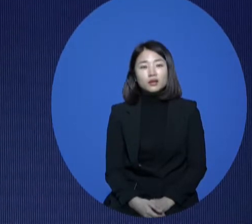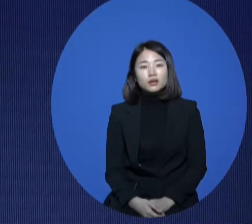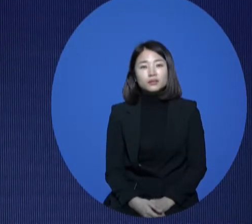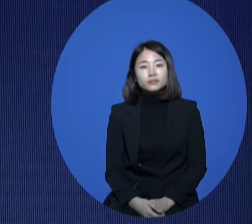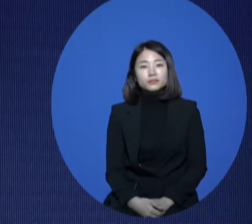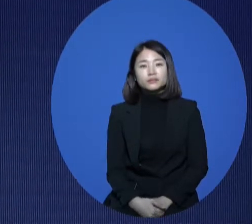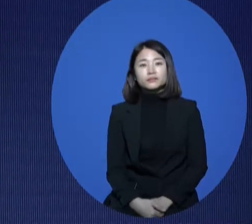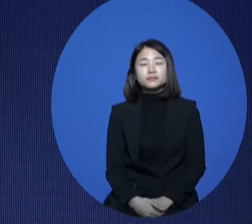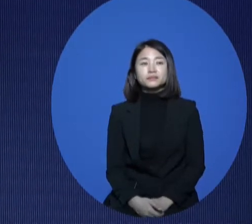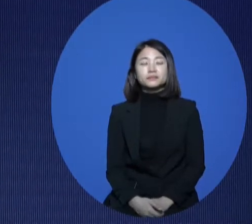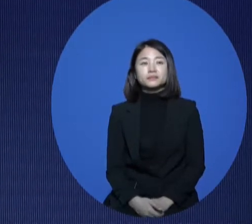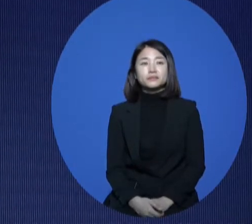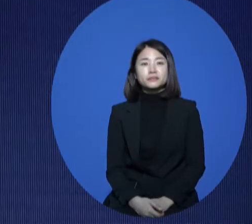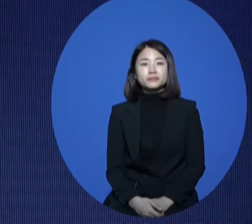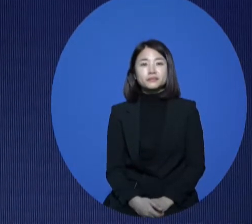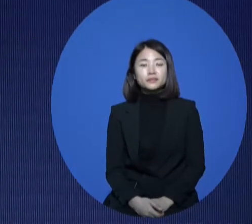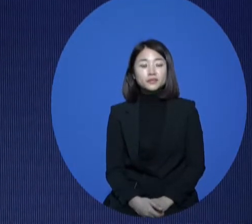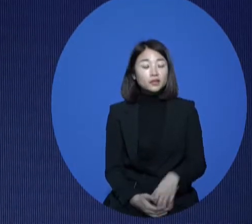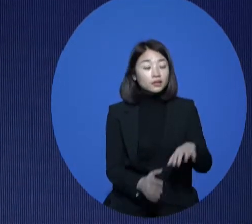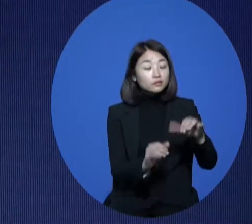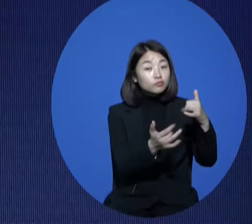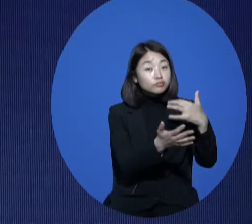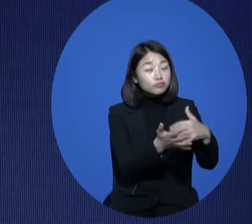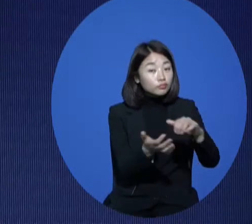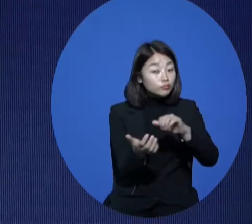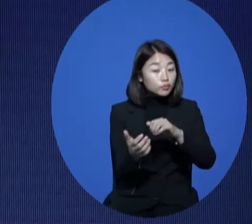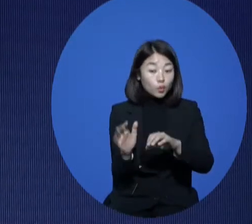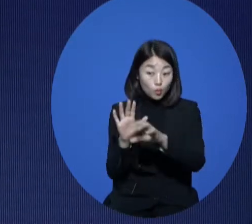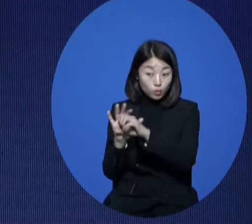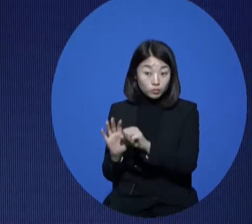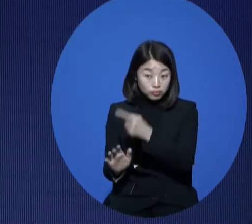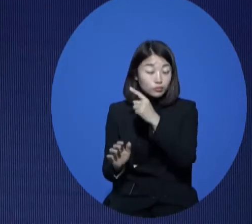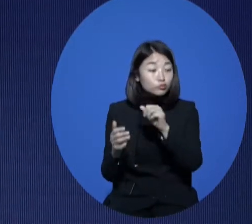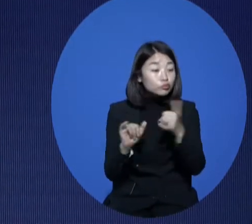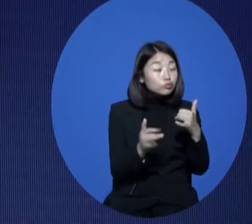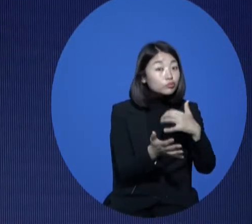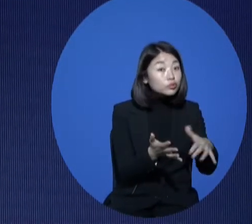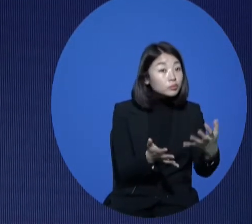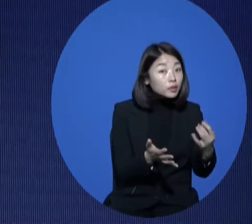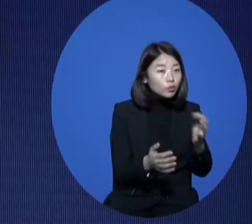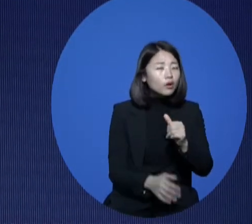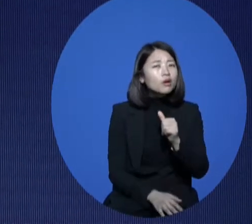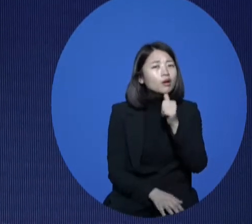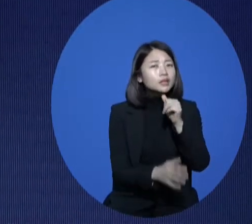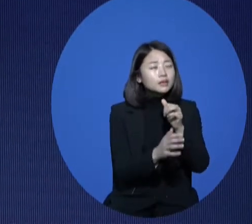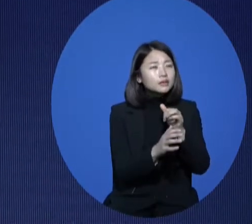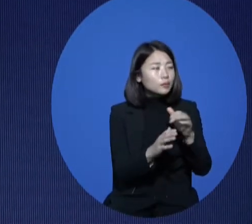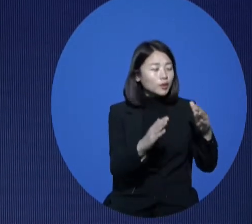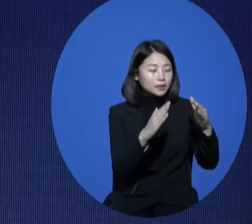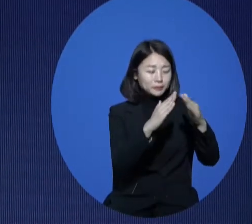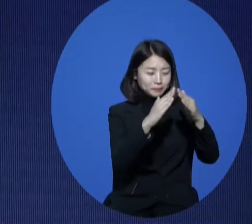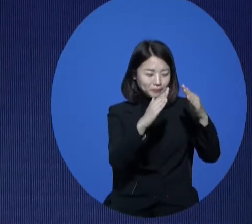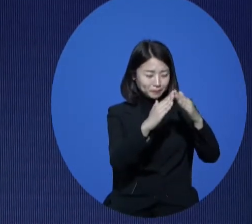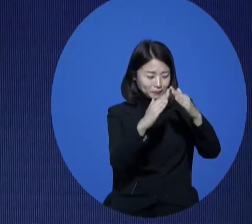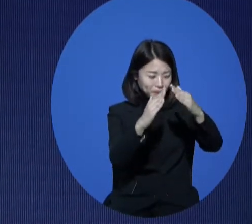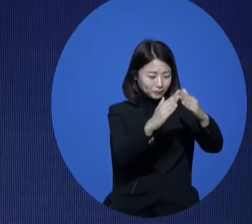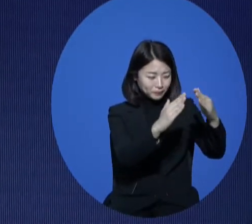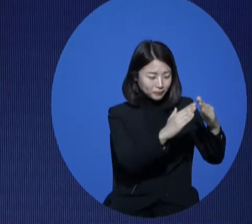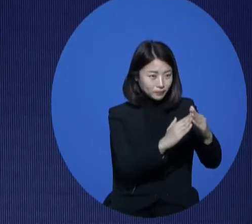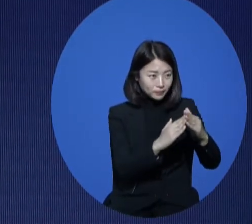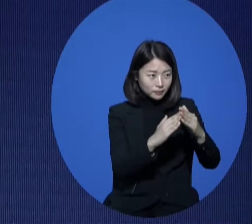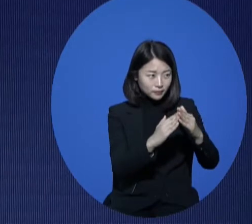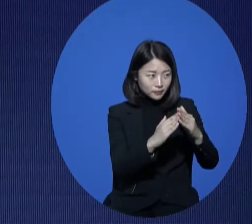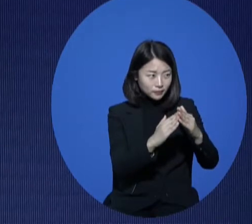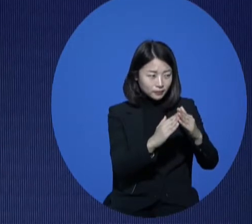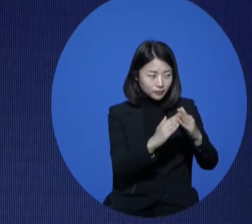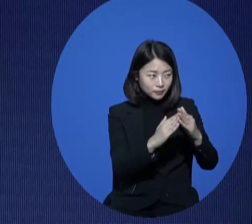이 많은 사람들이 희생을 당했는데 특히 집단 거주는 그러한 사람들